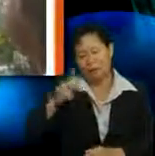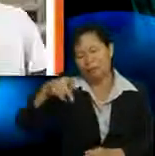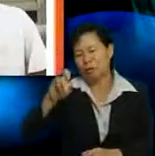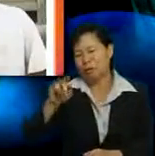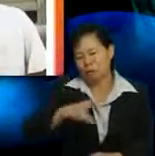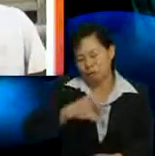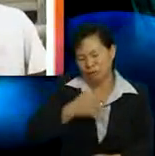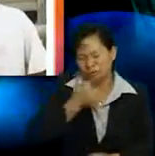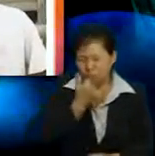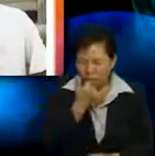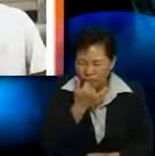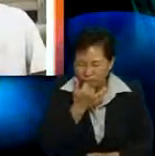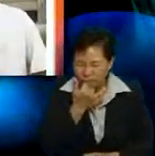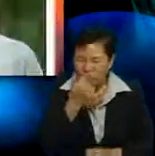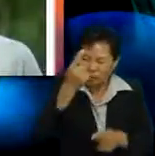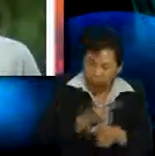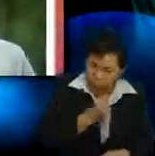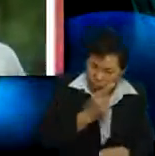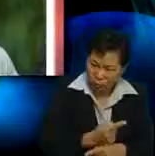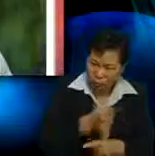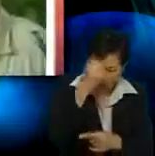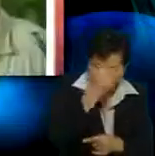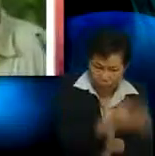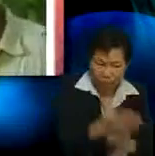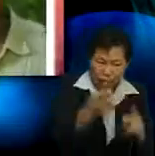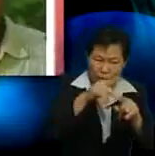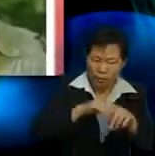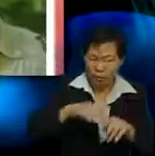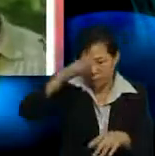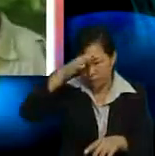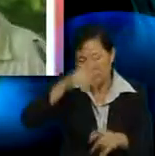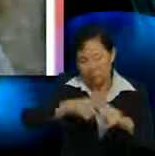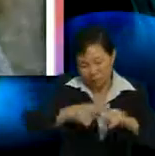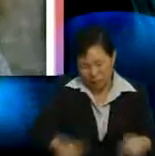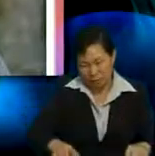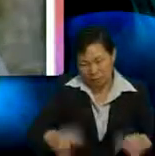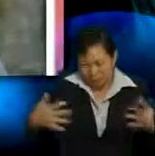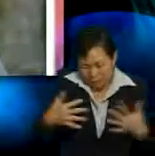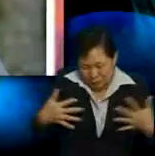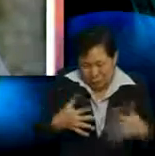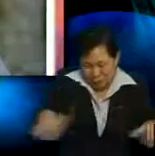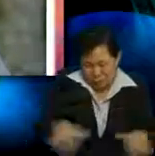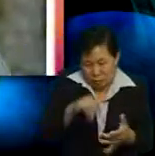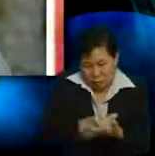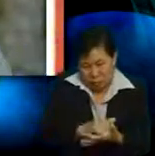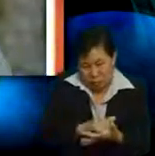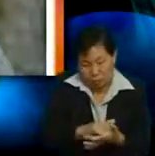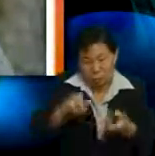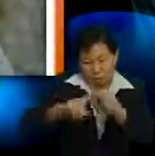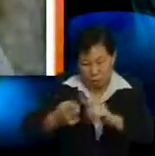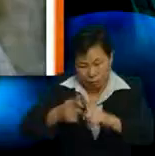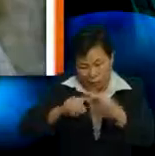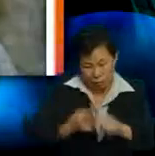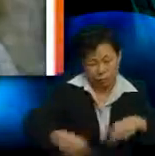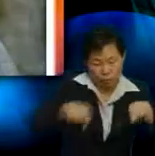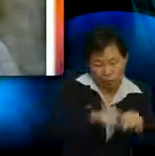salah sepatutnya memberitahu perkara yang sebenar kepada bapanya, tetapi dia takut berbuat demikian. Kawan-kawannya